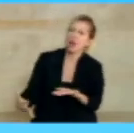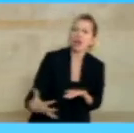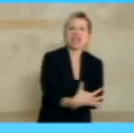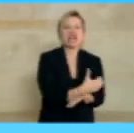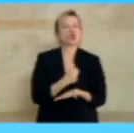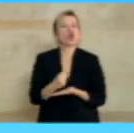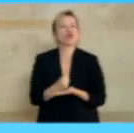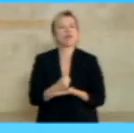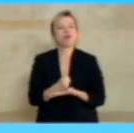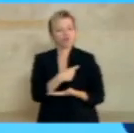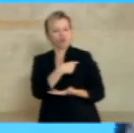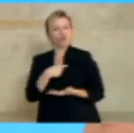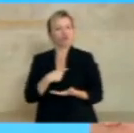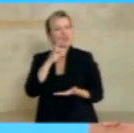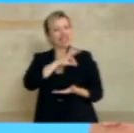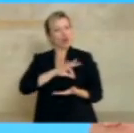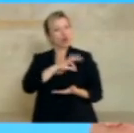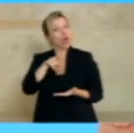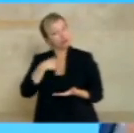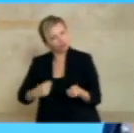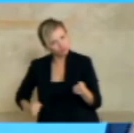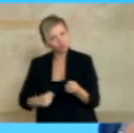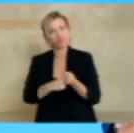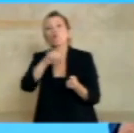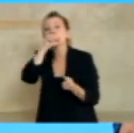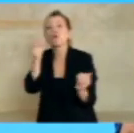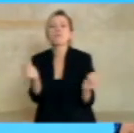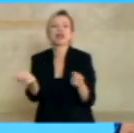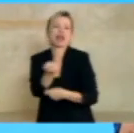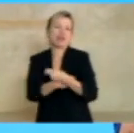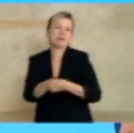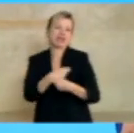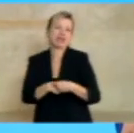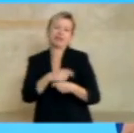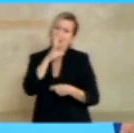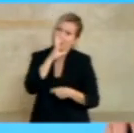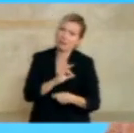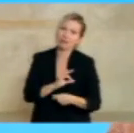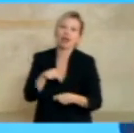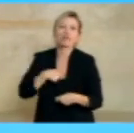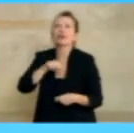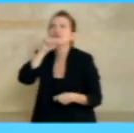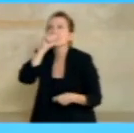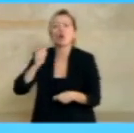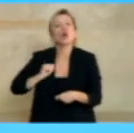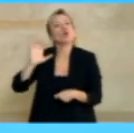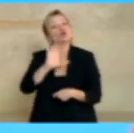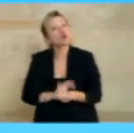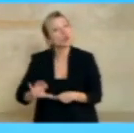στον ιδιοκτήτη. Και αυτές οι επιχειρήσεις πρέπει να στηριχθούν και κατεξοχήν είναι ταυτισμένες με τον τουρισμό και το ίδιο ισχύει βέβαια